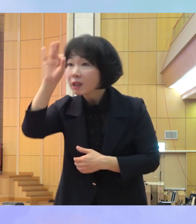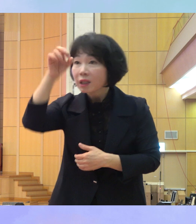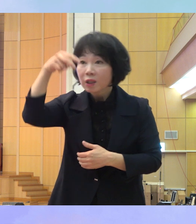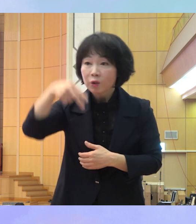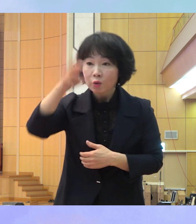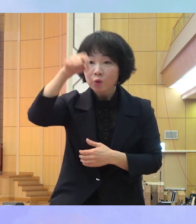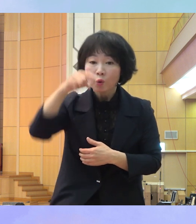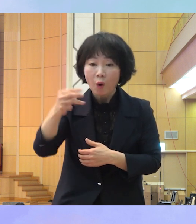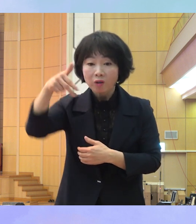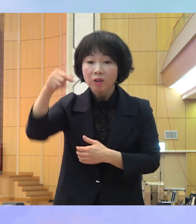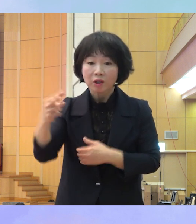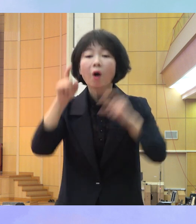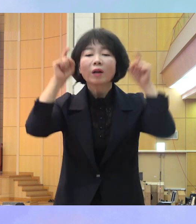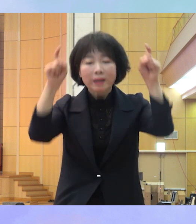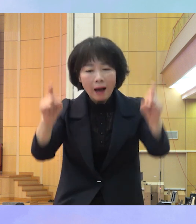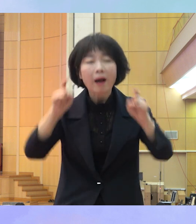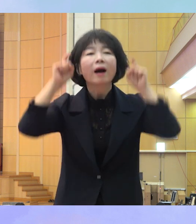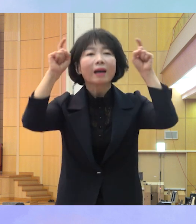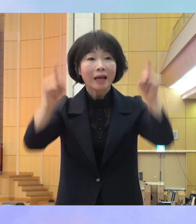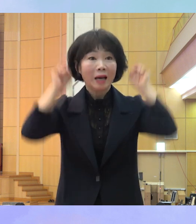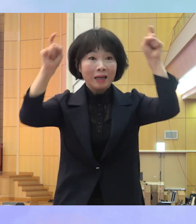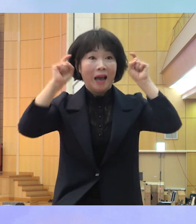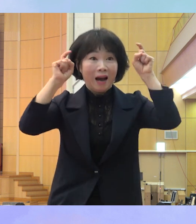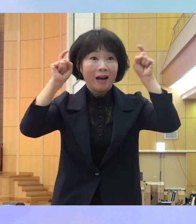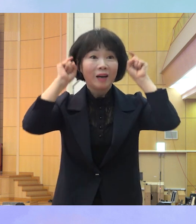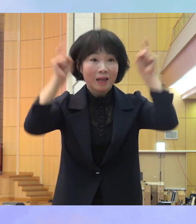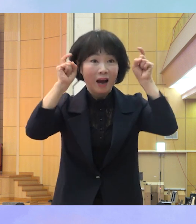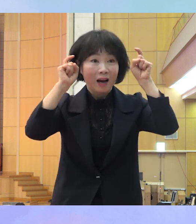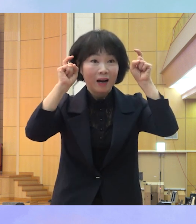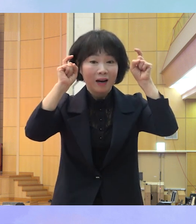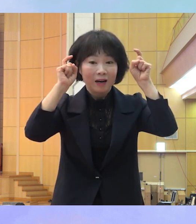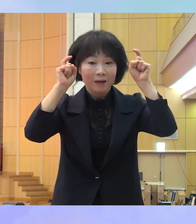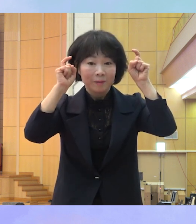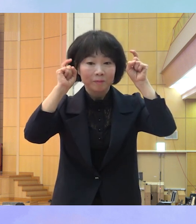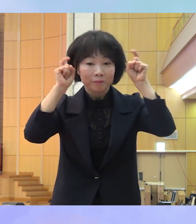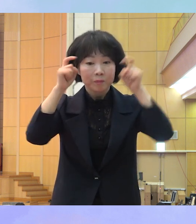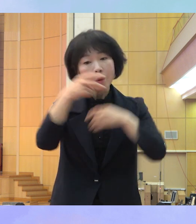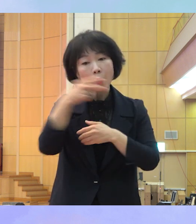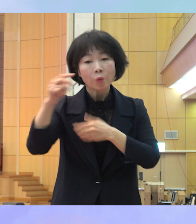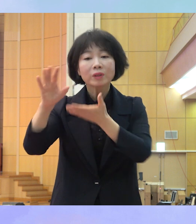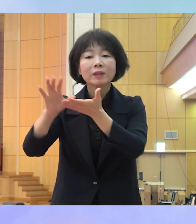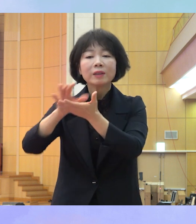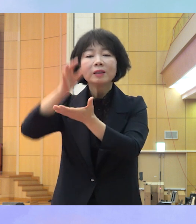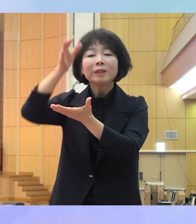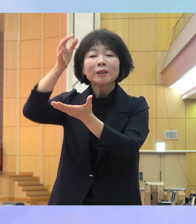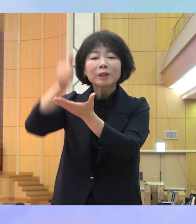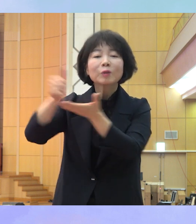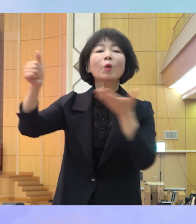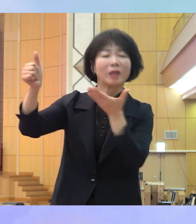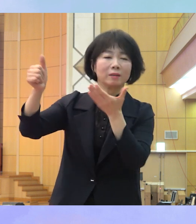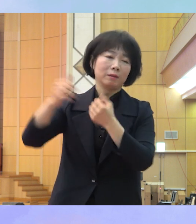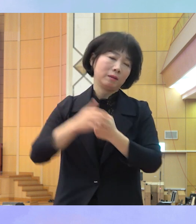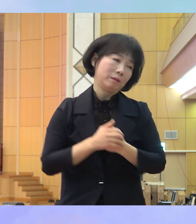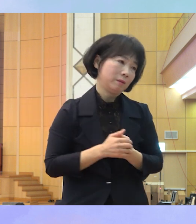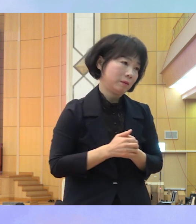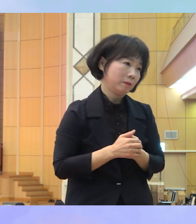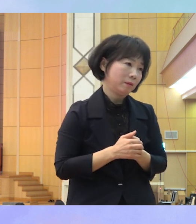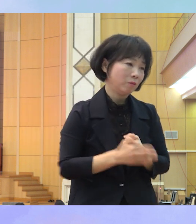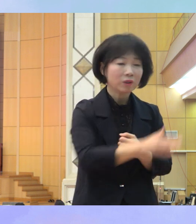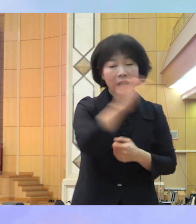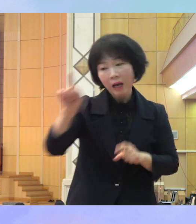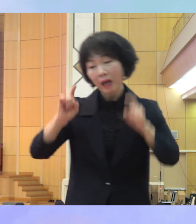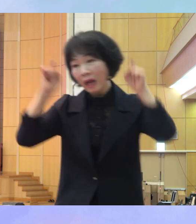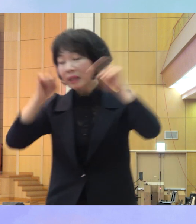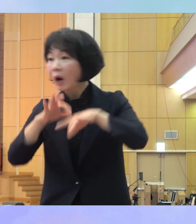양, 유월절 얘기 나오죠? 유월절 날 잡았던 양, 그 양고기는 내가 먹어야